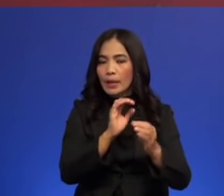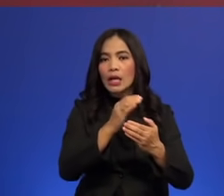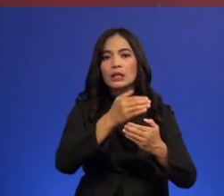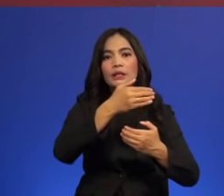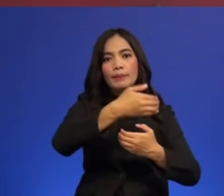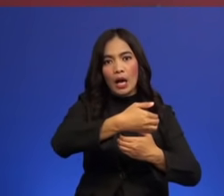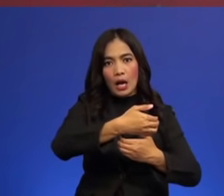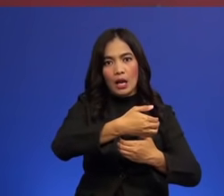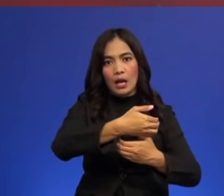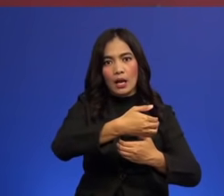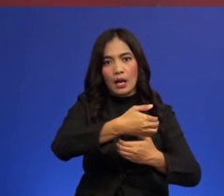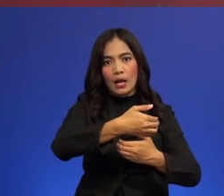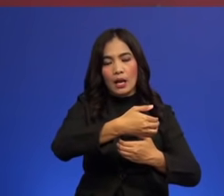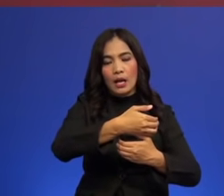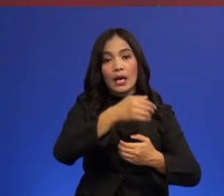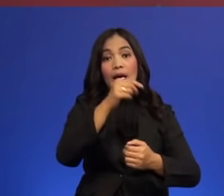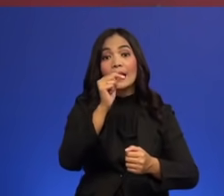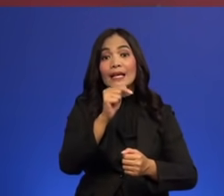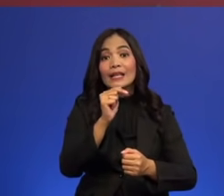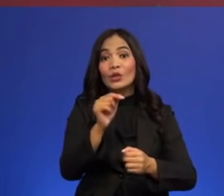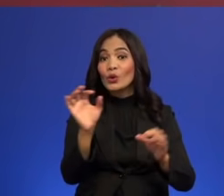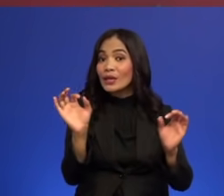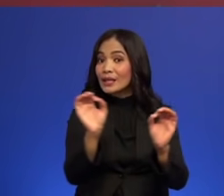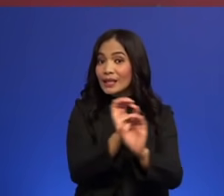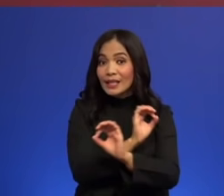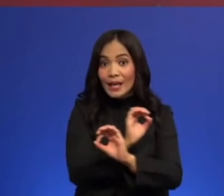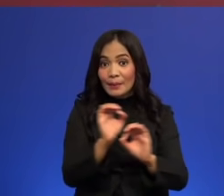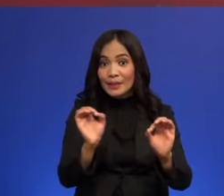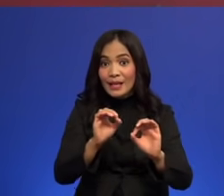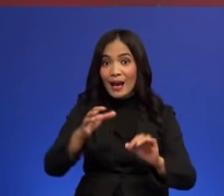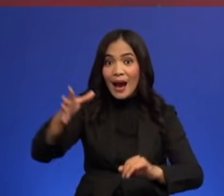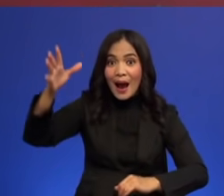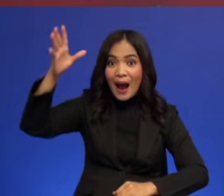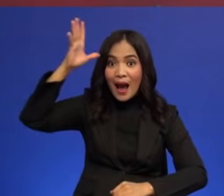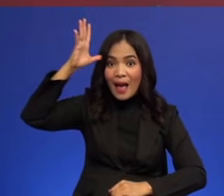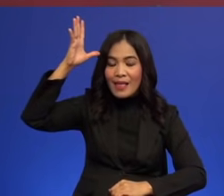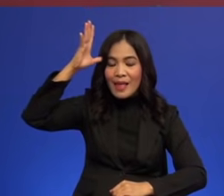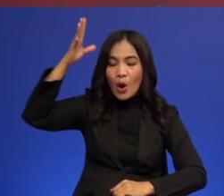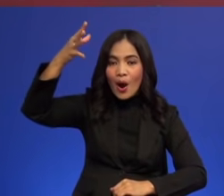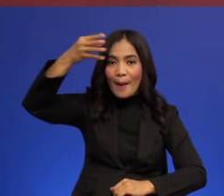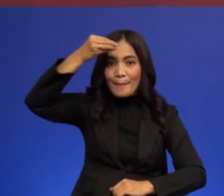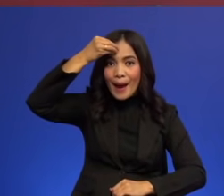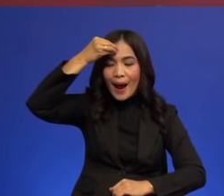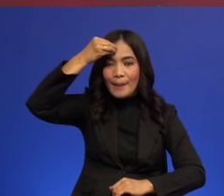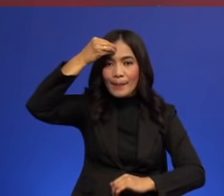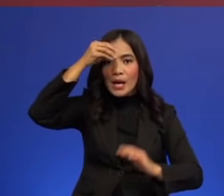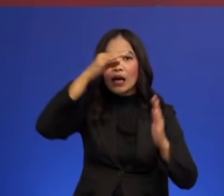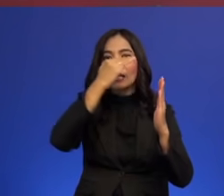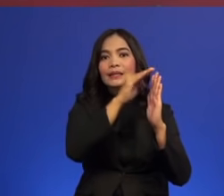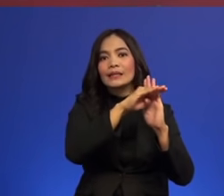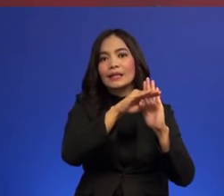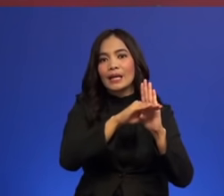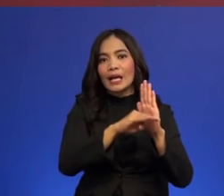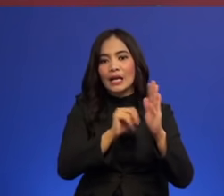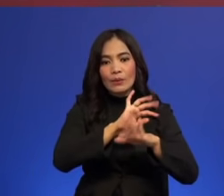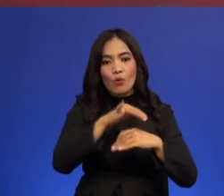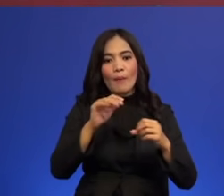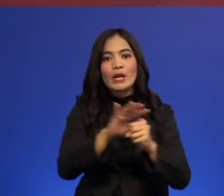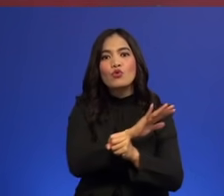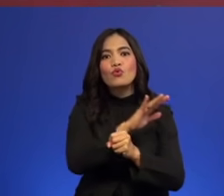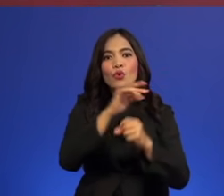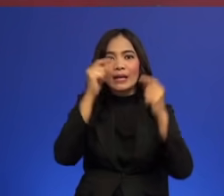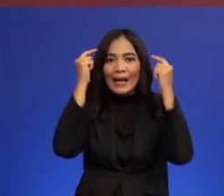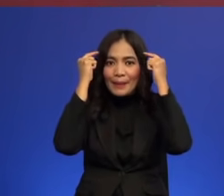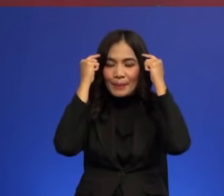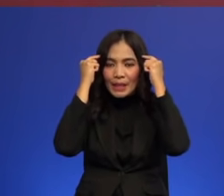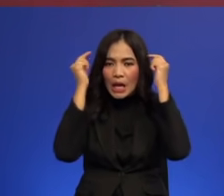diciptakan. Dan itu tidak dapat kita mengerti secara penuh dengan akal kita.